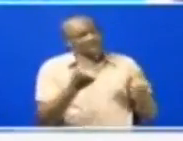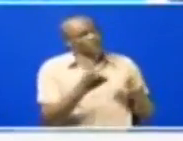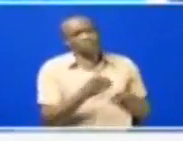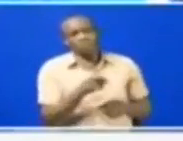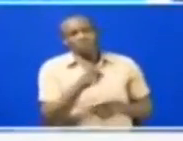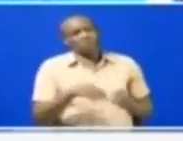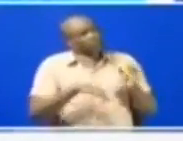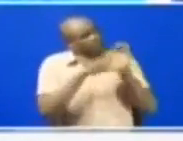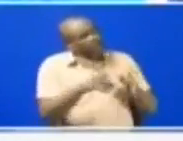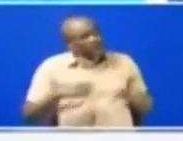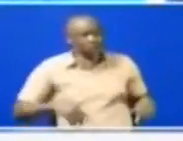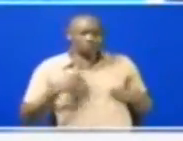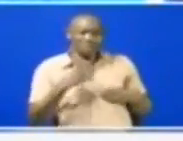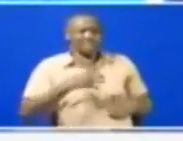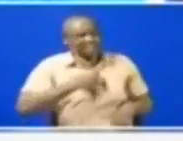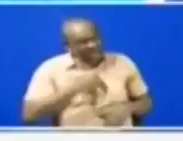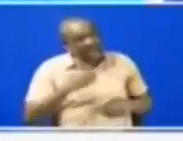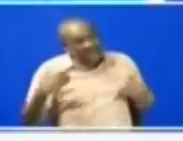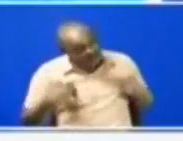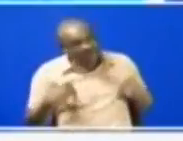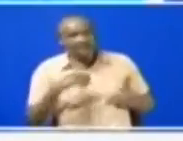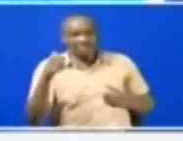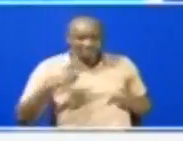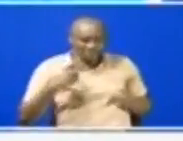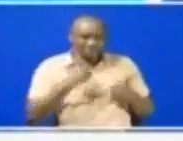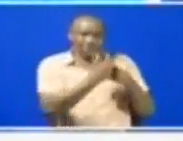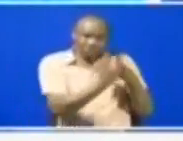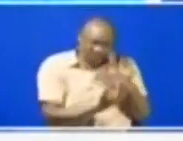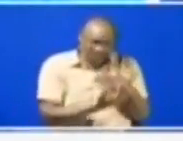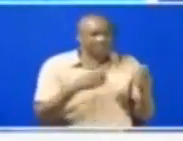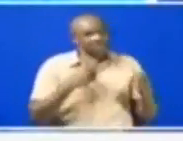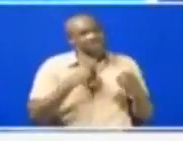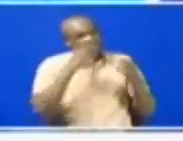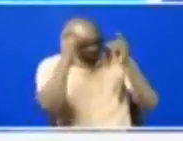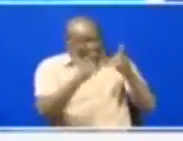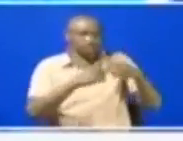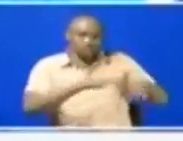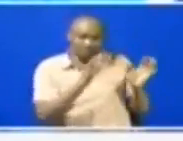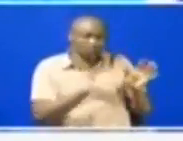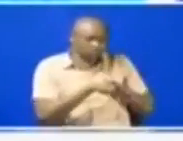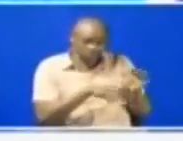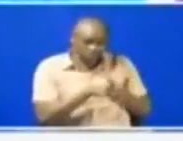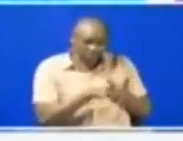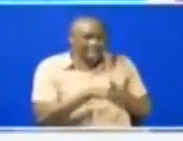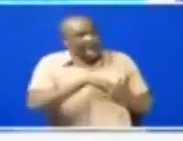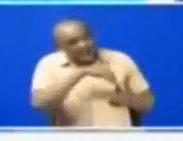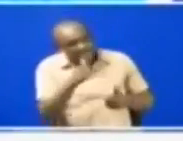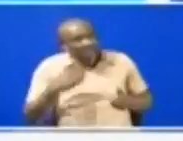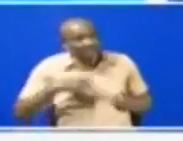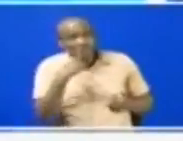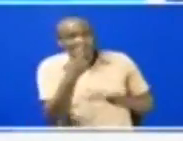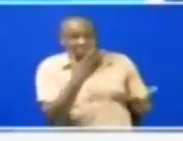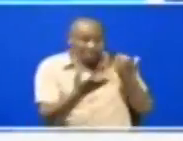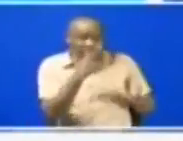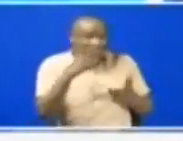kwa wachezaji ambao pengine wamestaafu ama wengine wamepata majeraha na kuacha kucheza? Ndiyo. Je, inakuwa kuna wale ambao wanasema kwamba